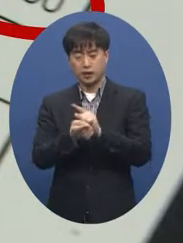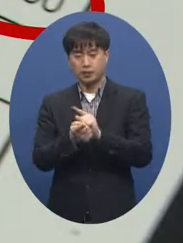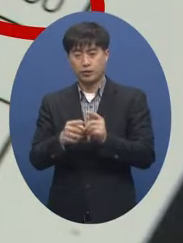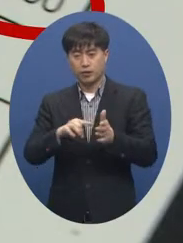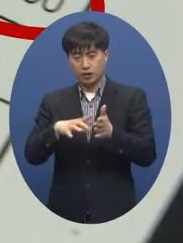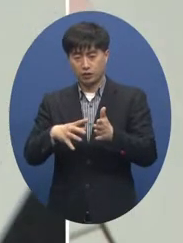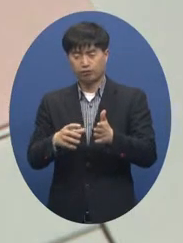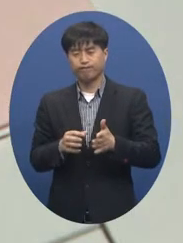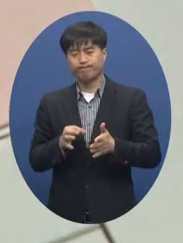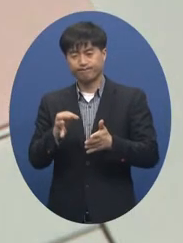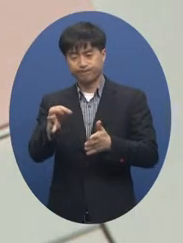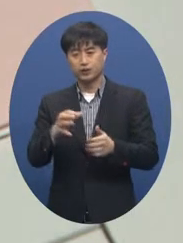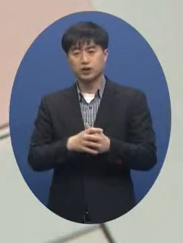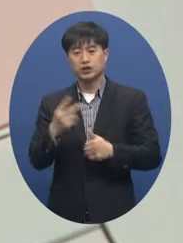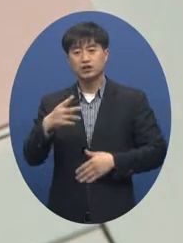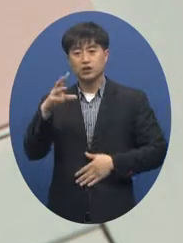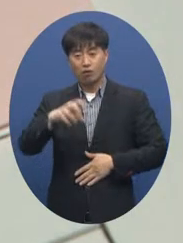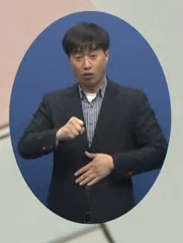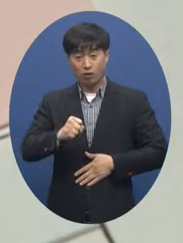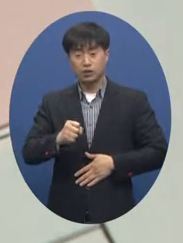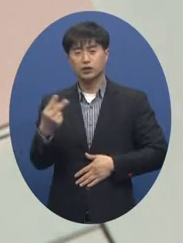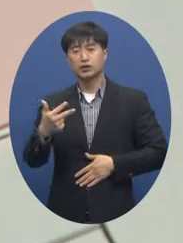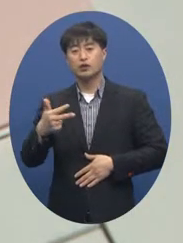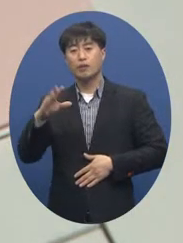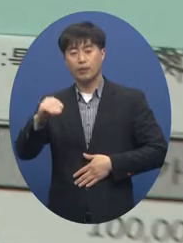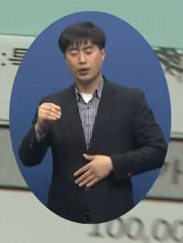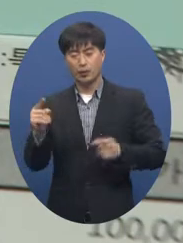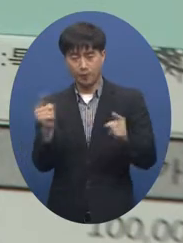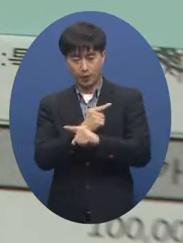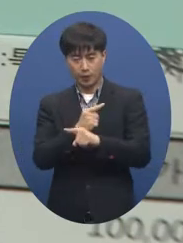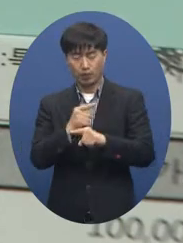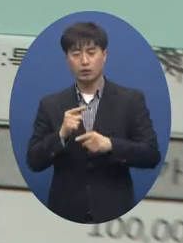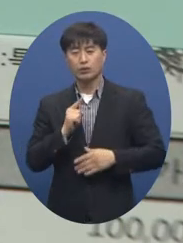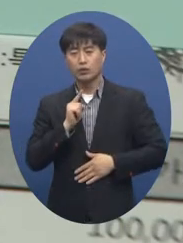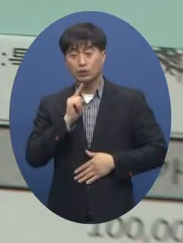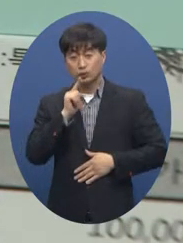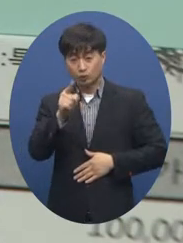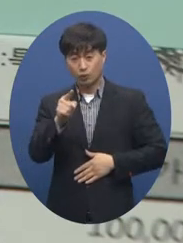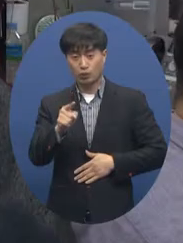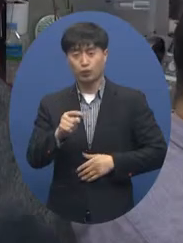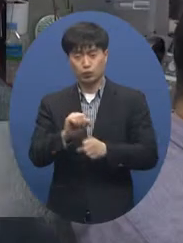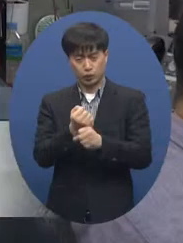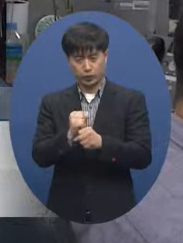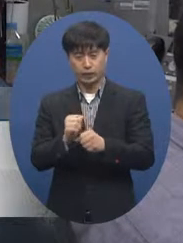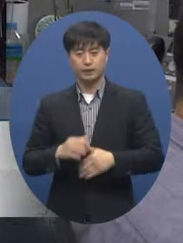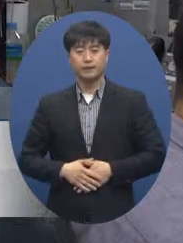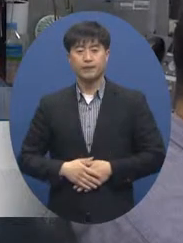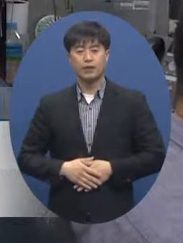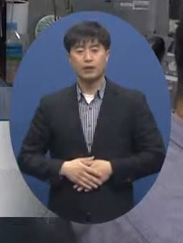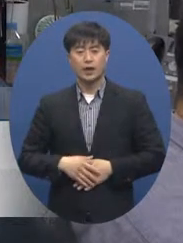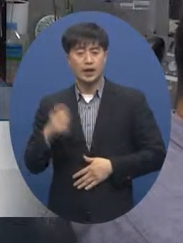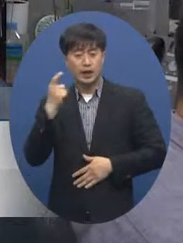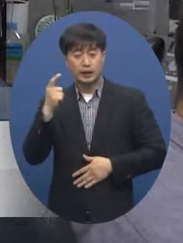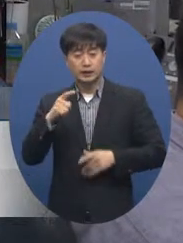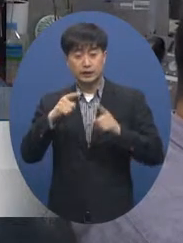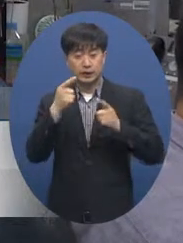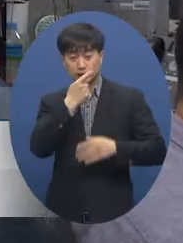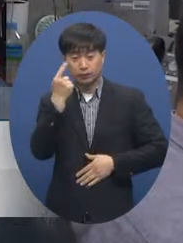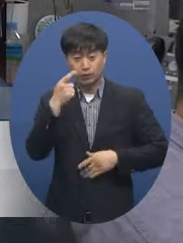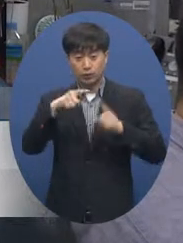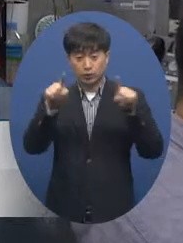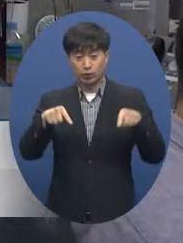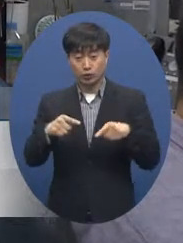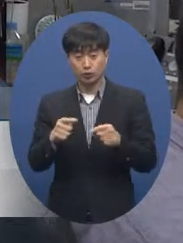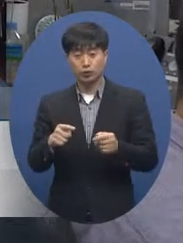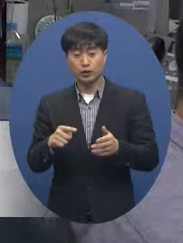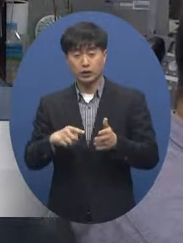원래 2억 원이 넘는 응급차를 7천만 원대로 둔갑시켜 신고 서류까지 조작했습니다. 허위 증명 서류로 취득가액을